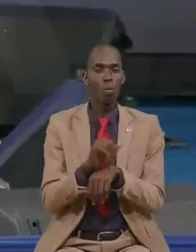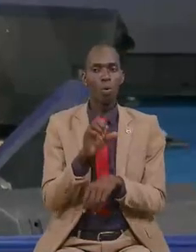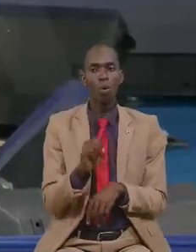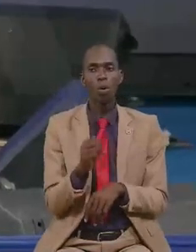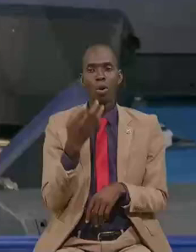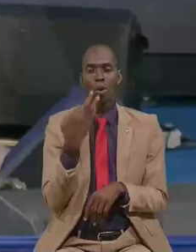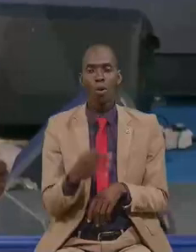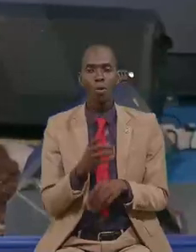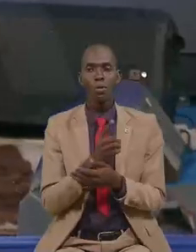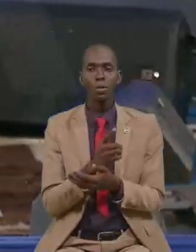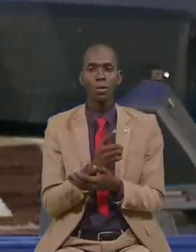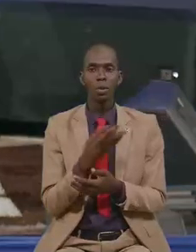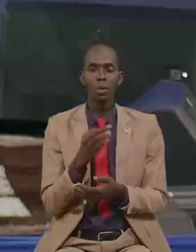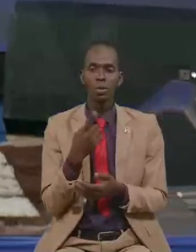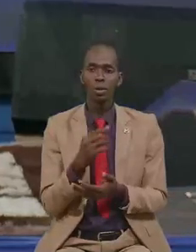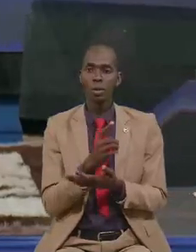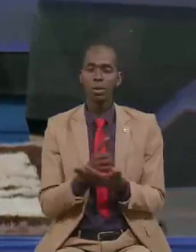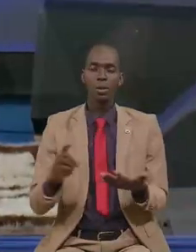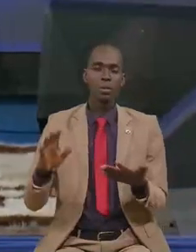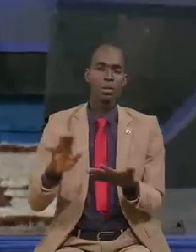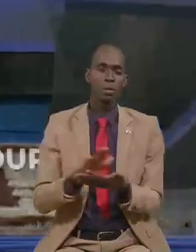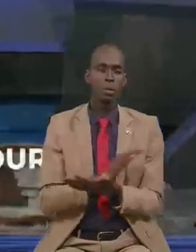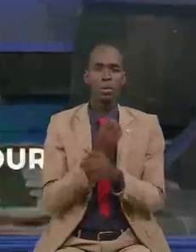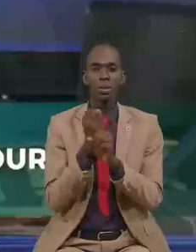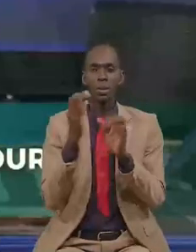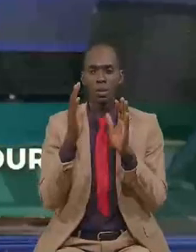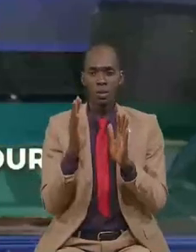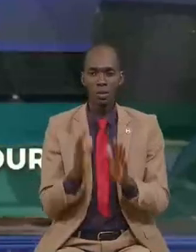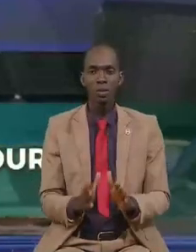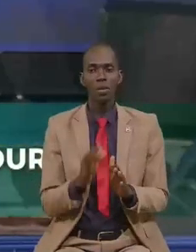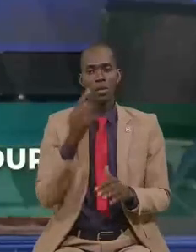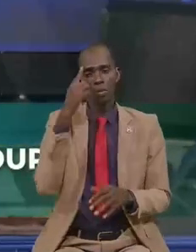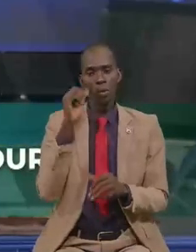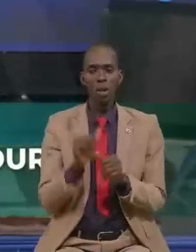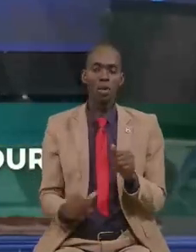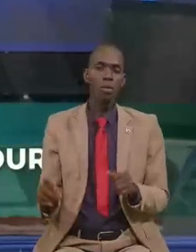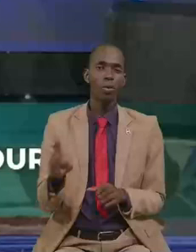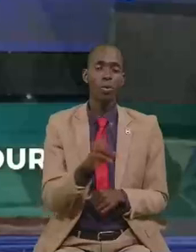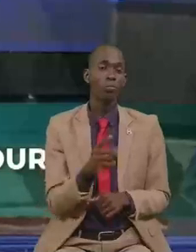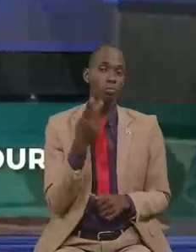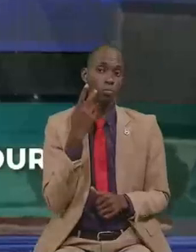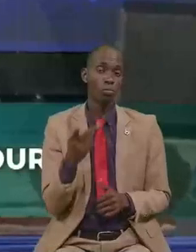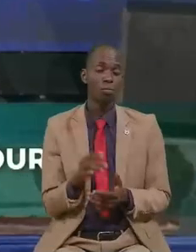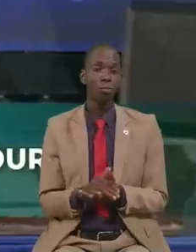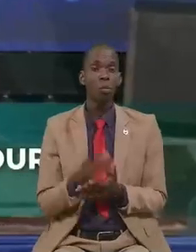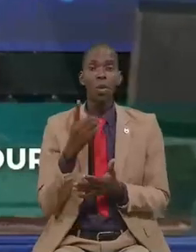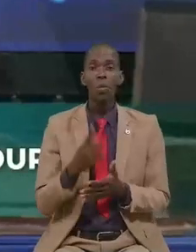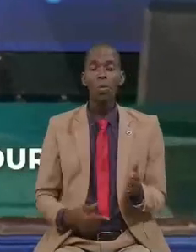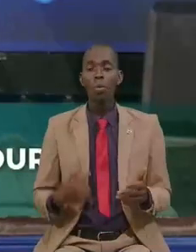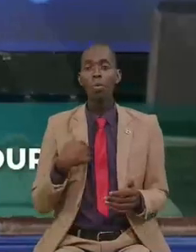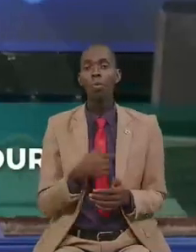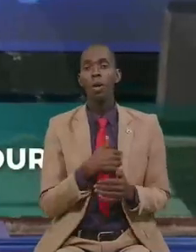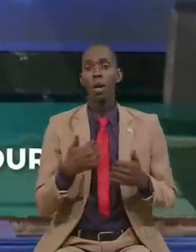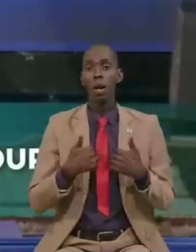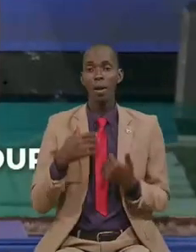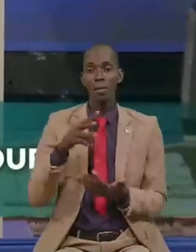Les œuvres du Sauveur surnaturel pour tous. En réalité, ce que nous avons lu dans le